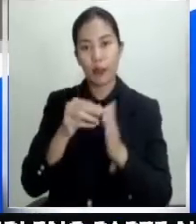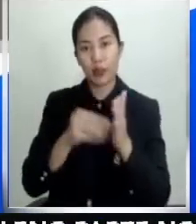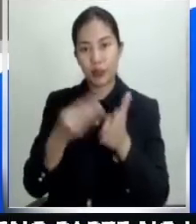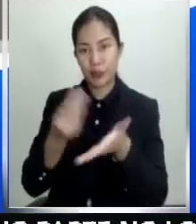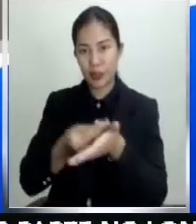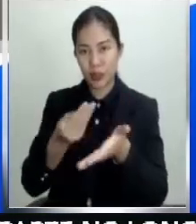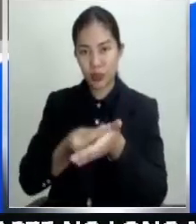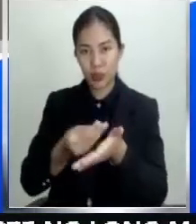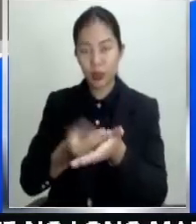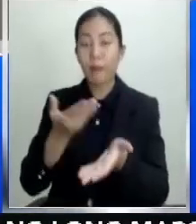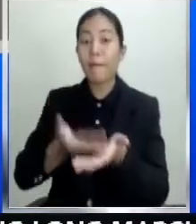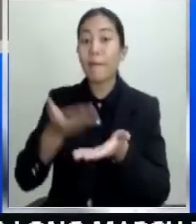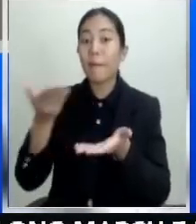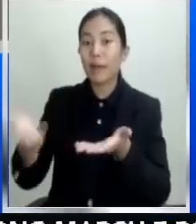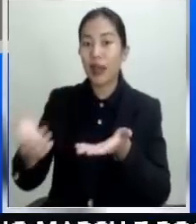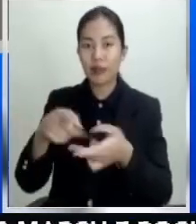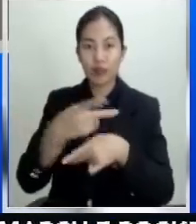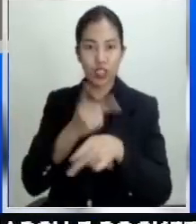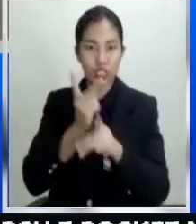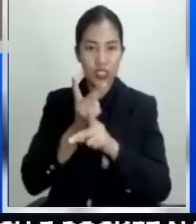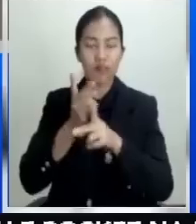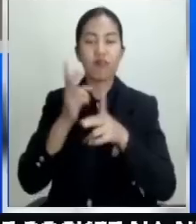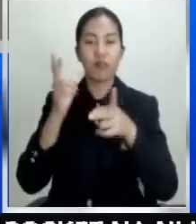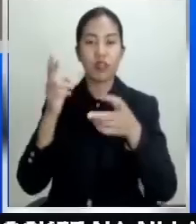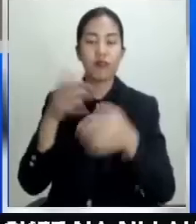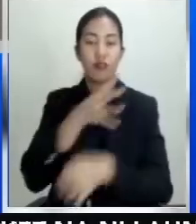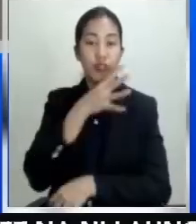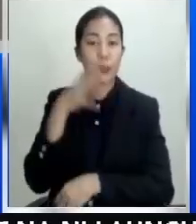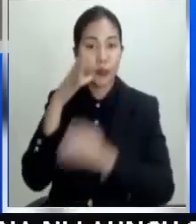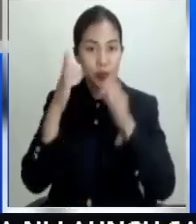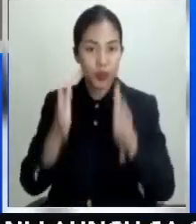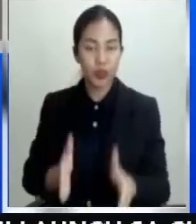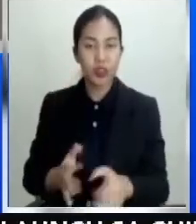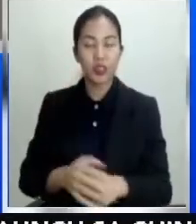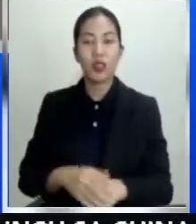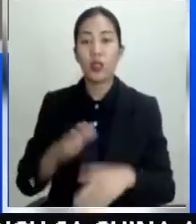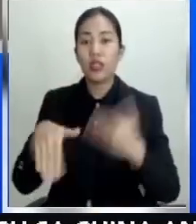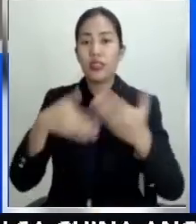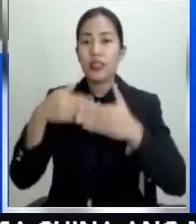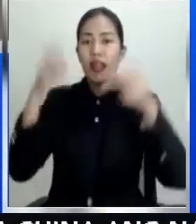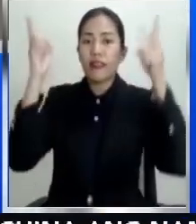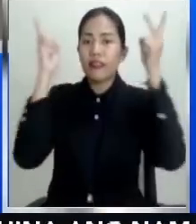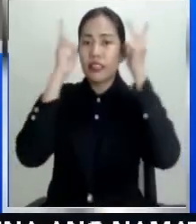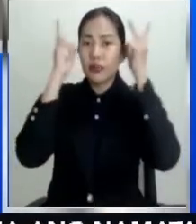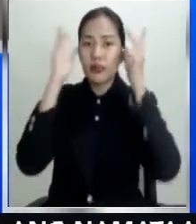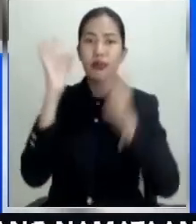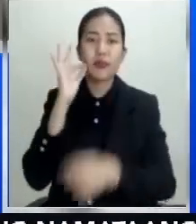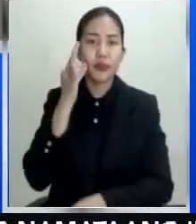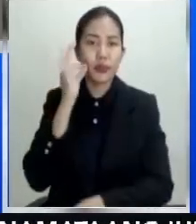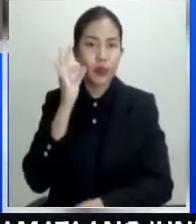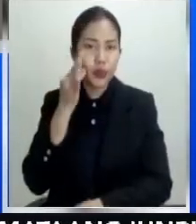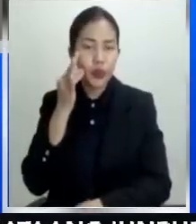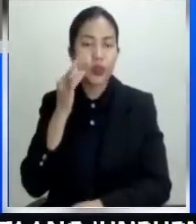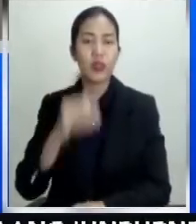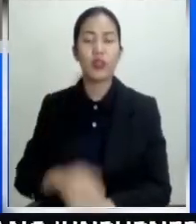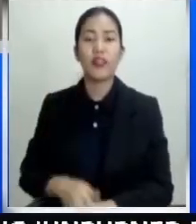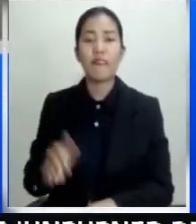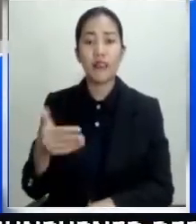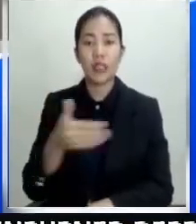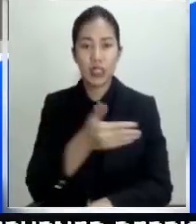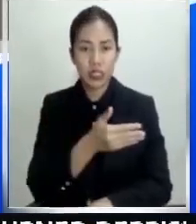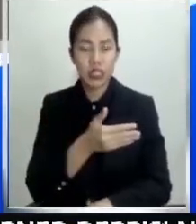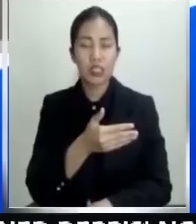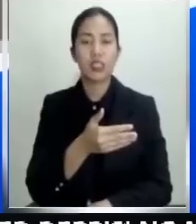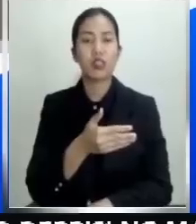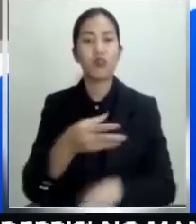magsasaka. Itong mabibili na ng mga gulay at prutas at mga dried fish eggs ay ipamamahagi naman